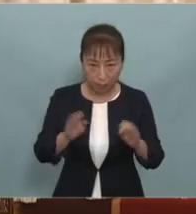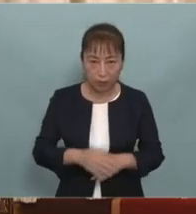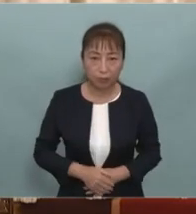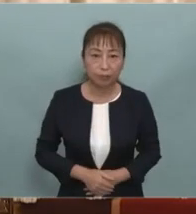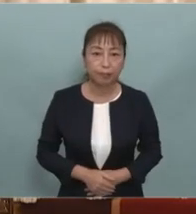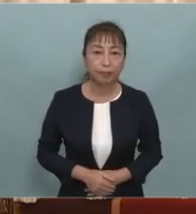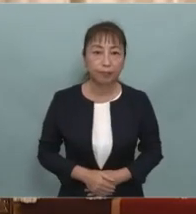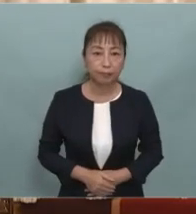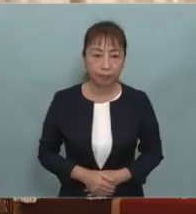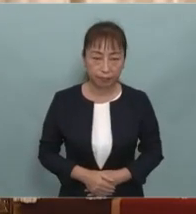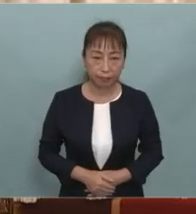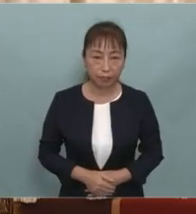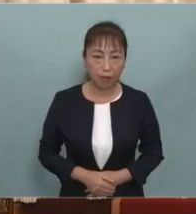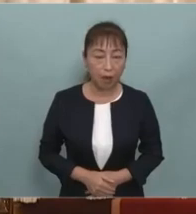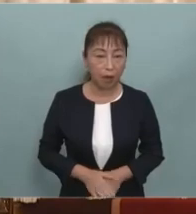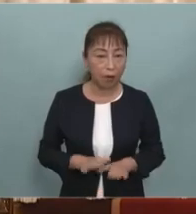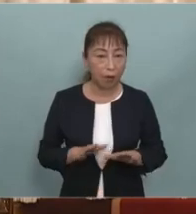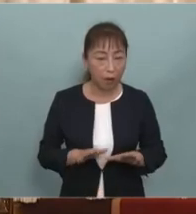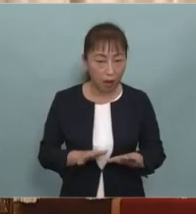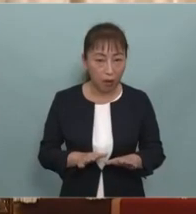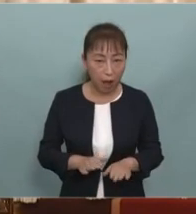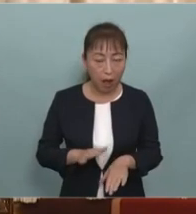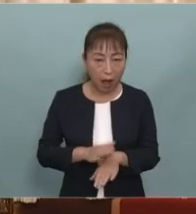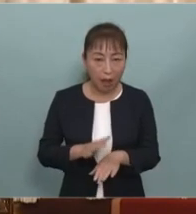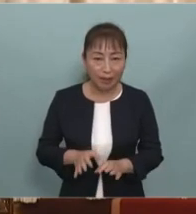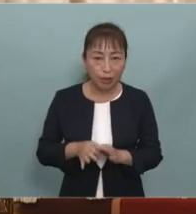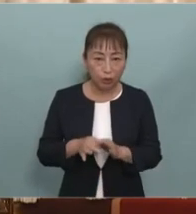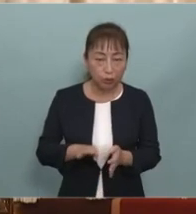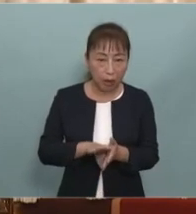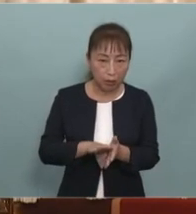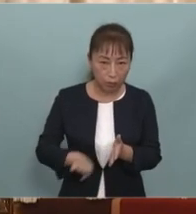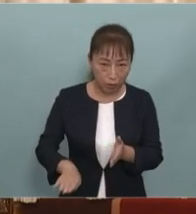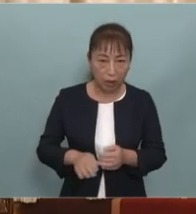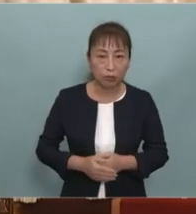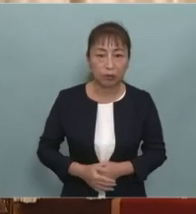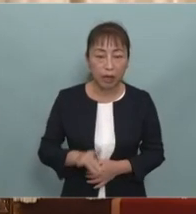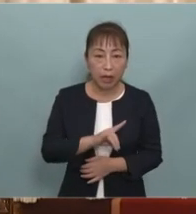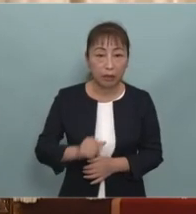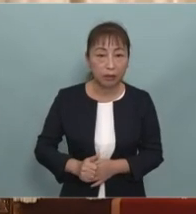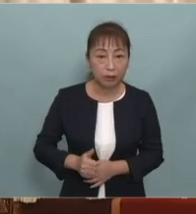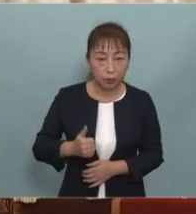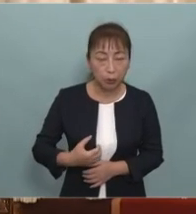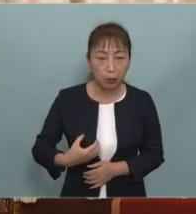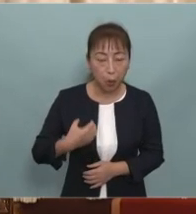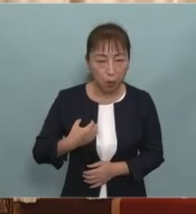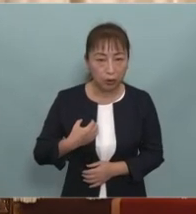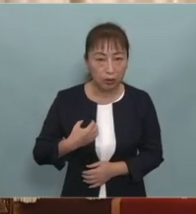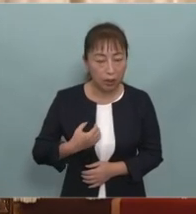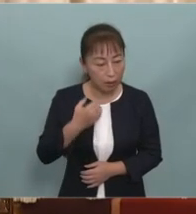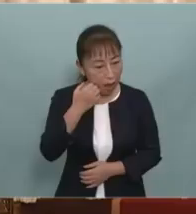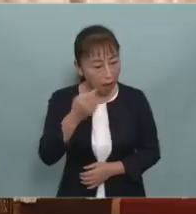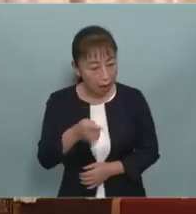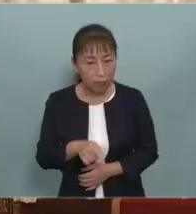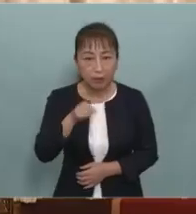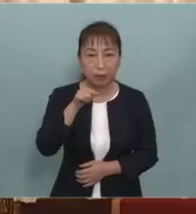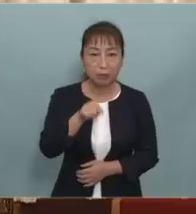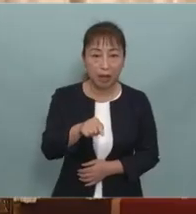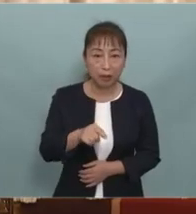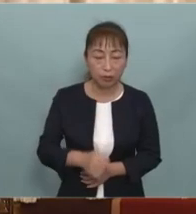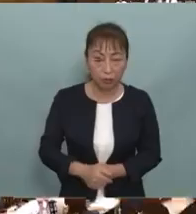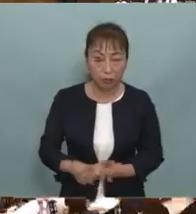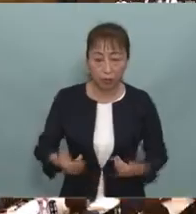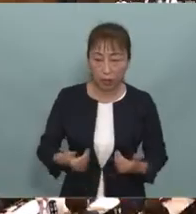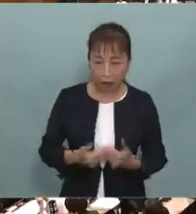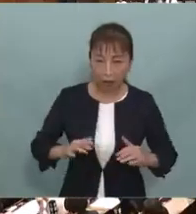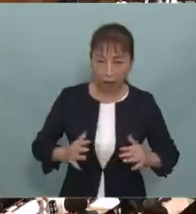つきましては本選挙はその手続きを省略し議長において指名することにご異議ござい